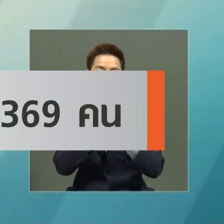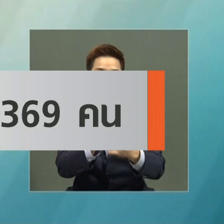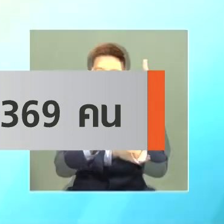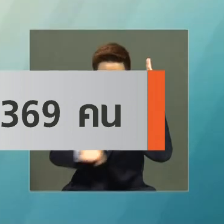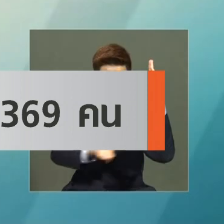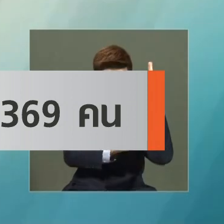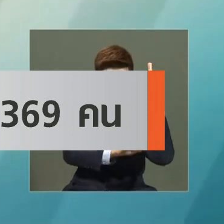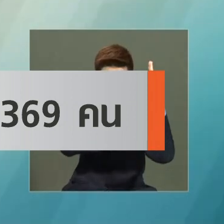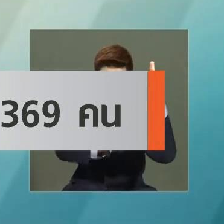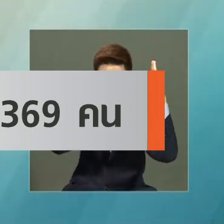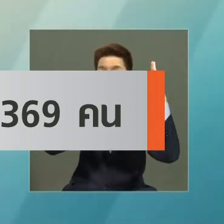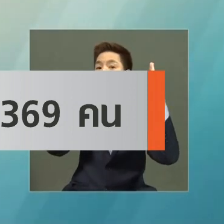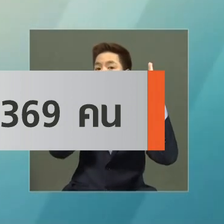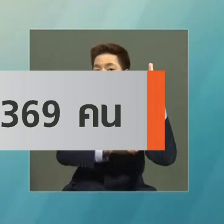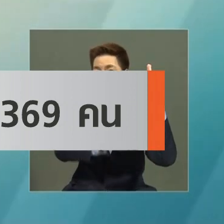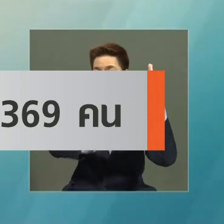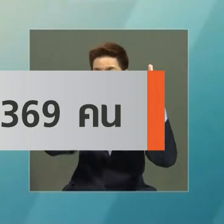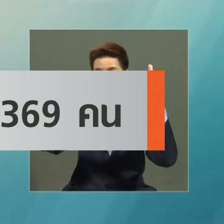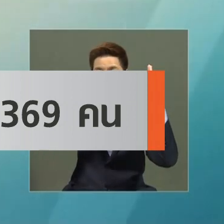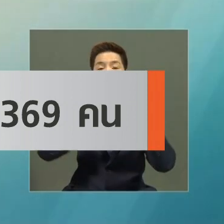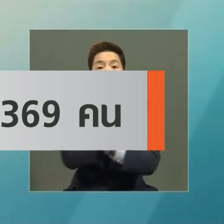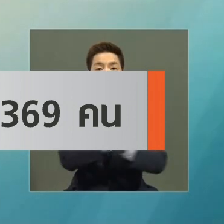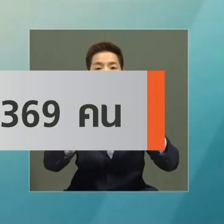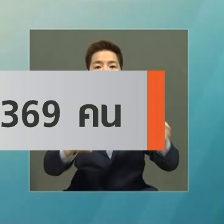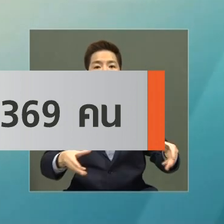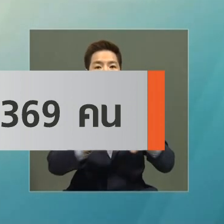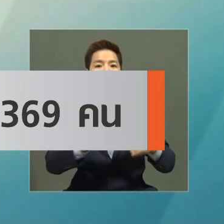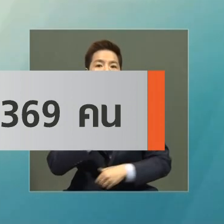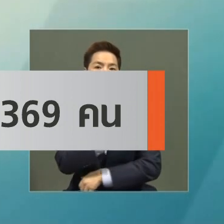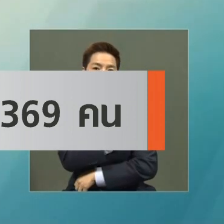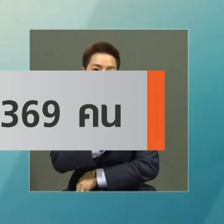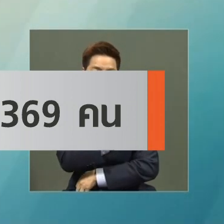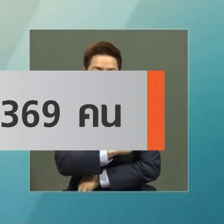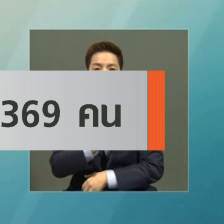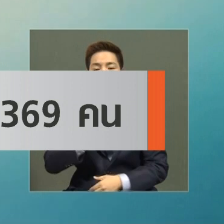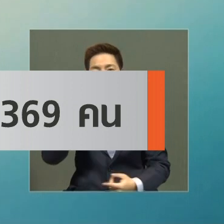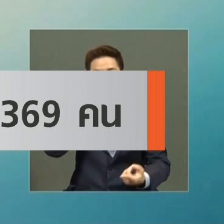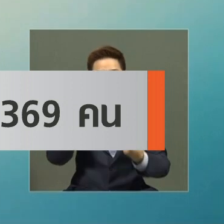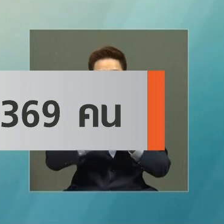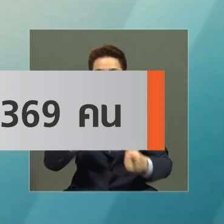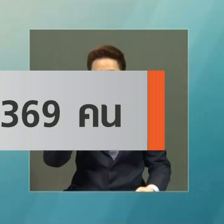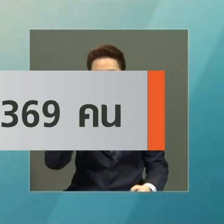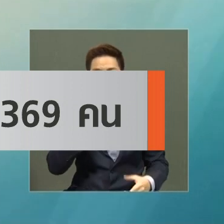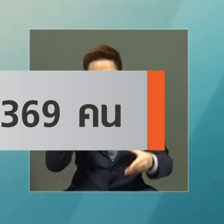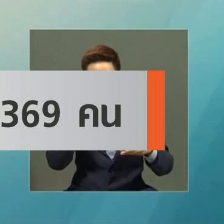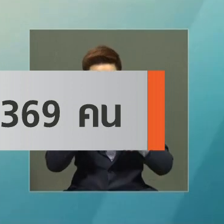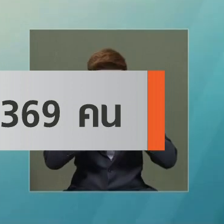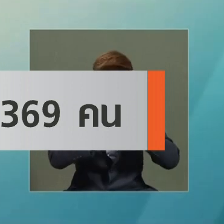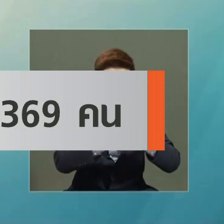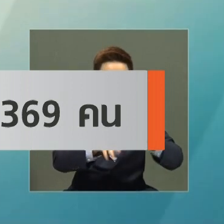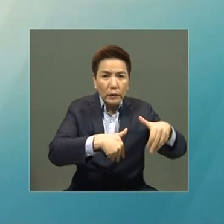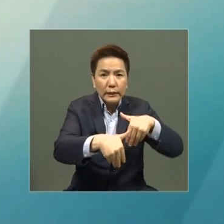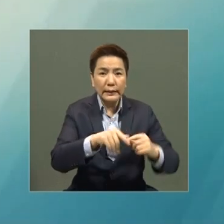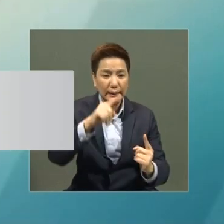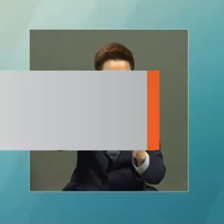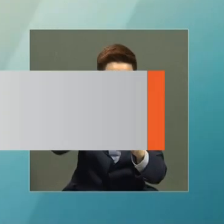ยังเห็นการทำงานชายแดนไทยทางด้านสุขจำนวนมากนะคะที่พบว่าผู้ติดเชื้อเป็นผู้ที่อยู่ในพื้นที่